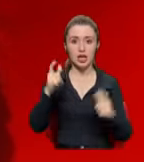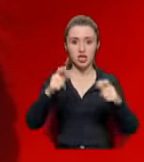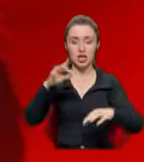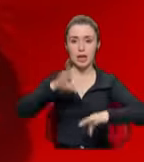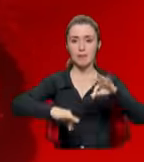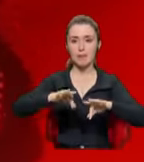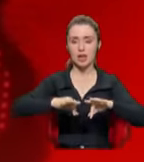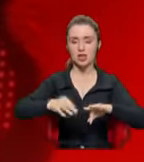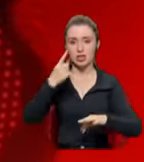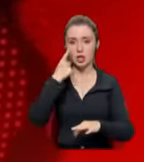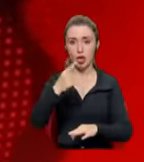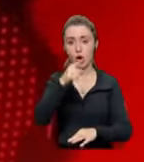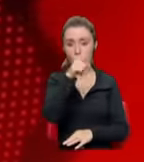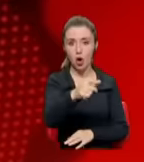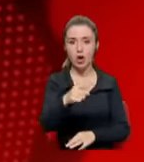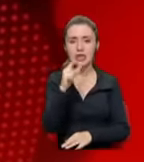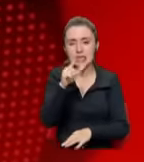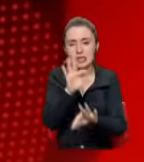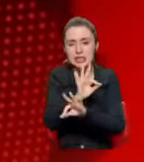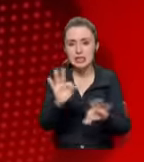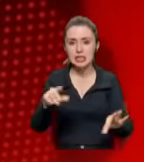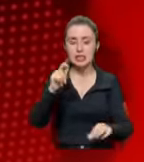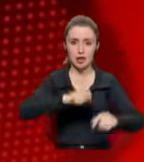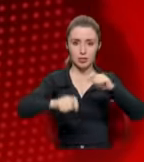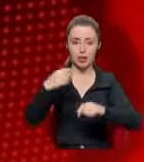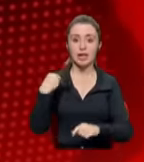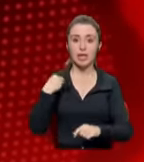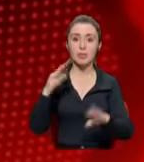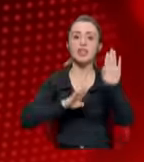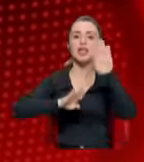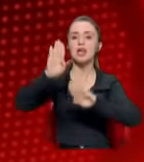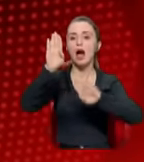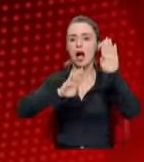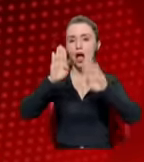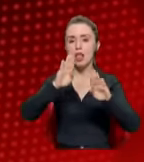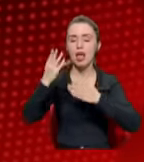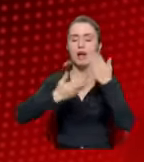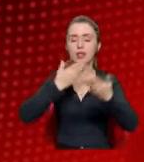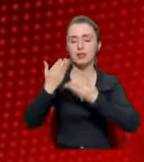Buğra Gökçe de sessiz sedasız yapılan yeni bir ihaleyi